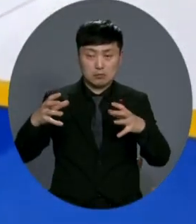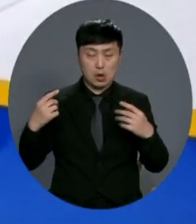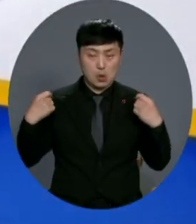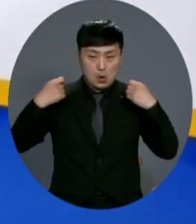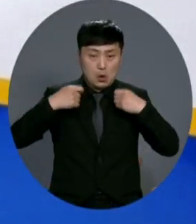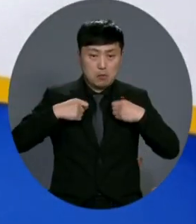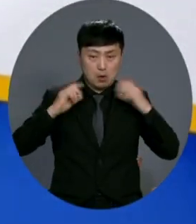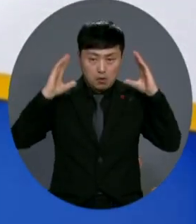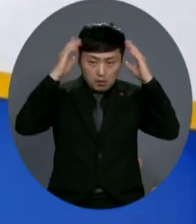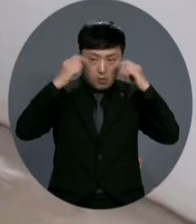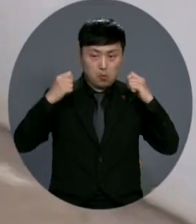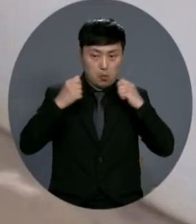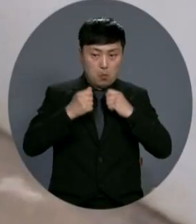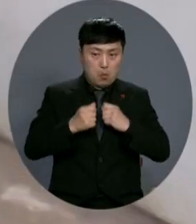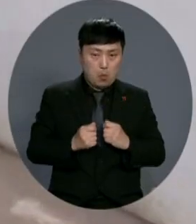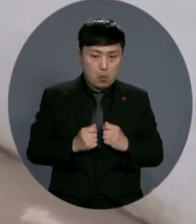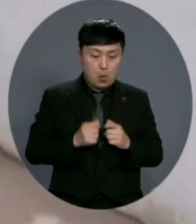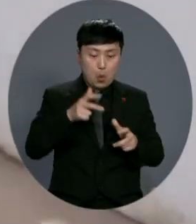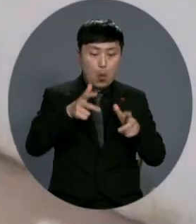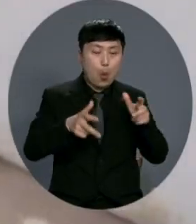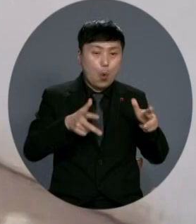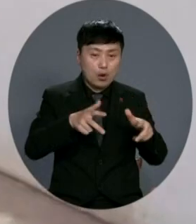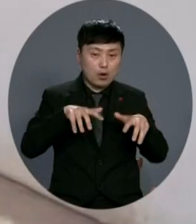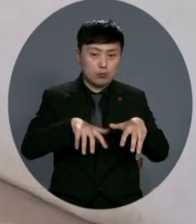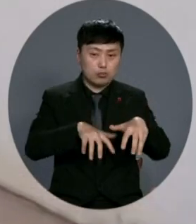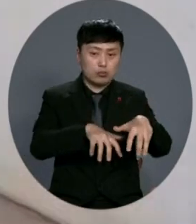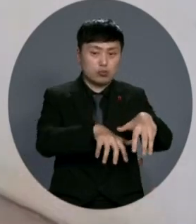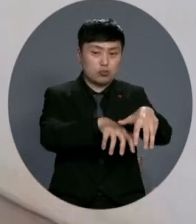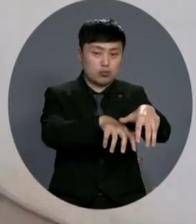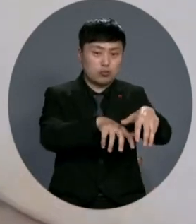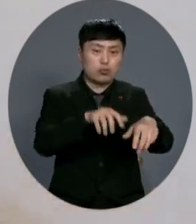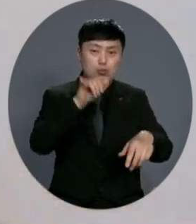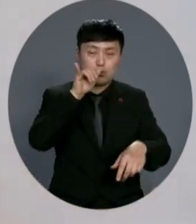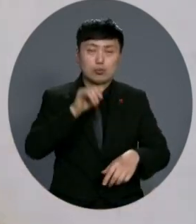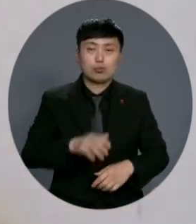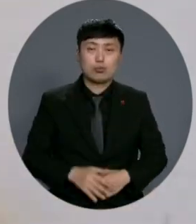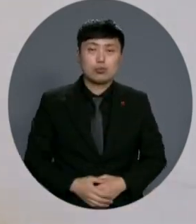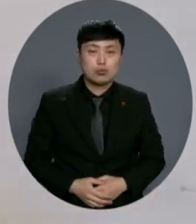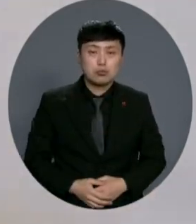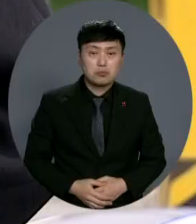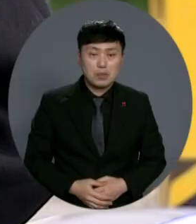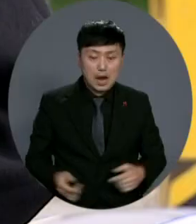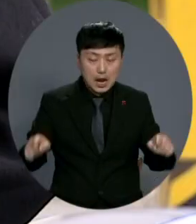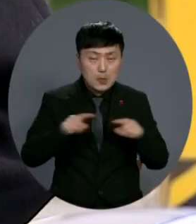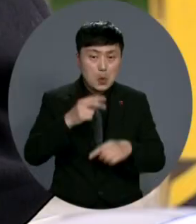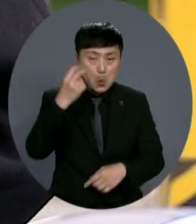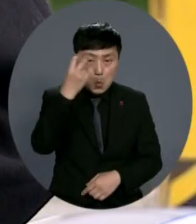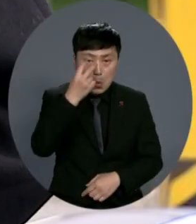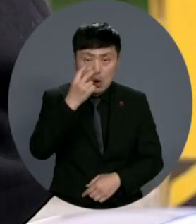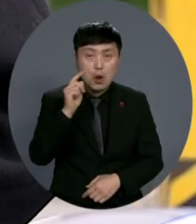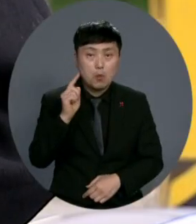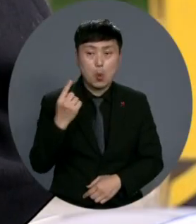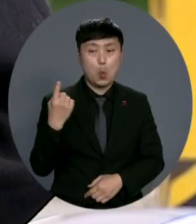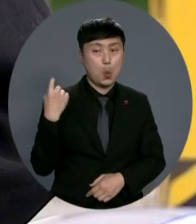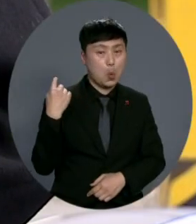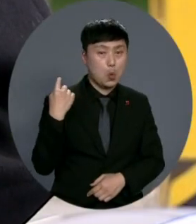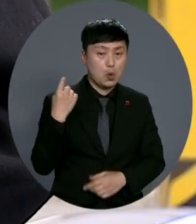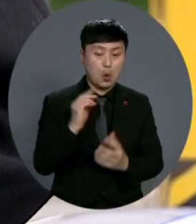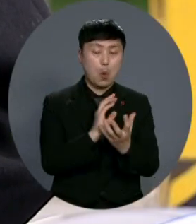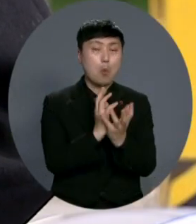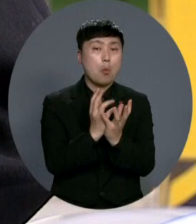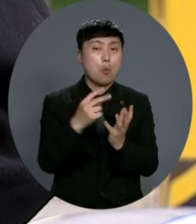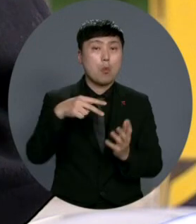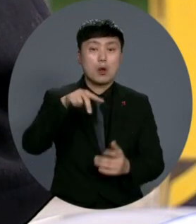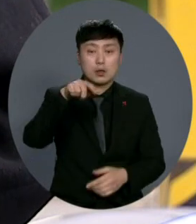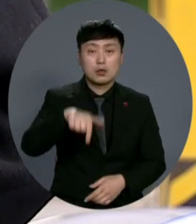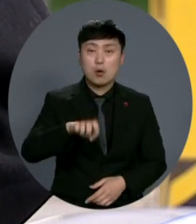무장한 경찰들도 공장 안으로 진입하기 시작합니다. 이번 합동 감식은 제 뒤로 보이시는 봉화 영풍